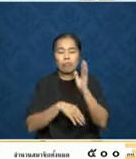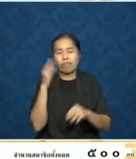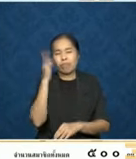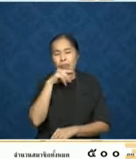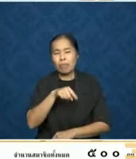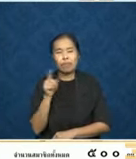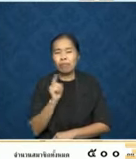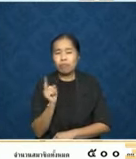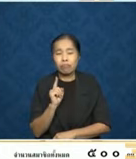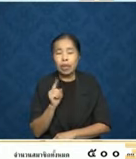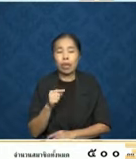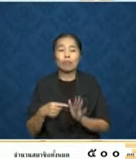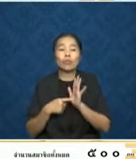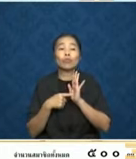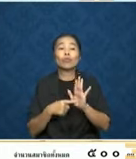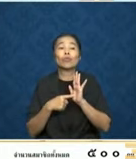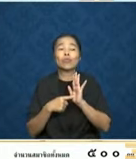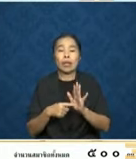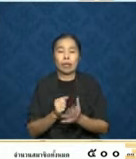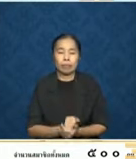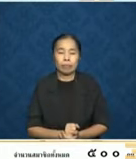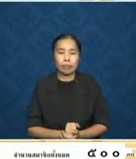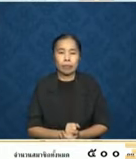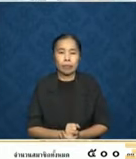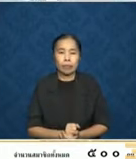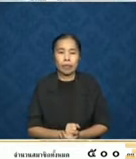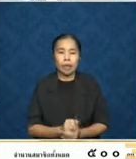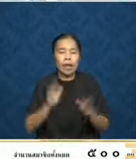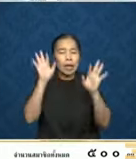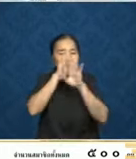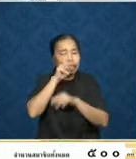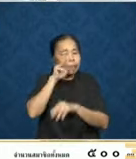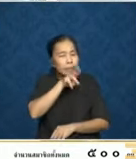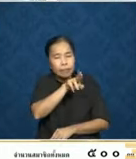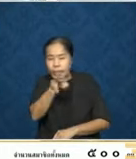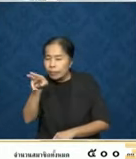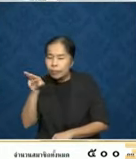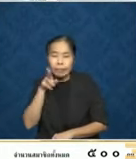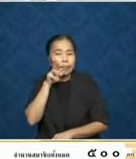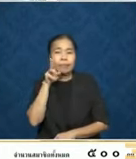ครับอันนี้เป็นกรณีตัวอย่างที่ผมยกมาส่วนใหญ่ก็จะเป็นลักษณะคล้ายๆกับท่านประธาน